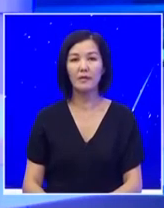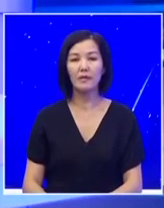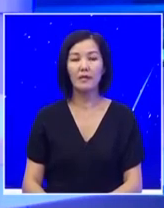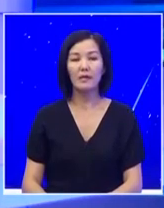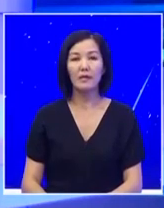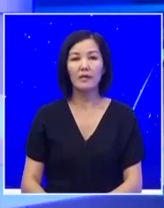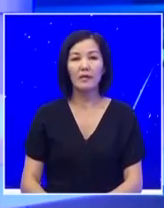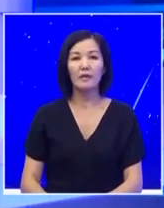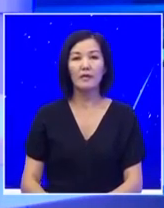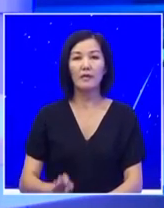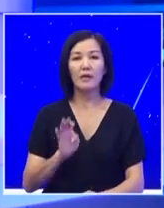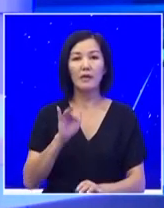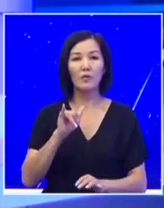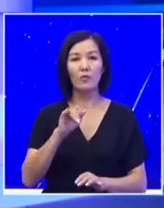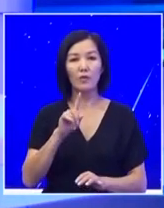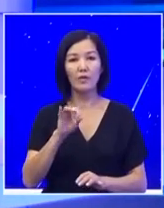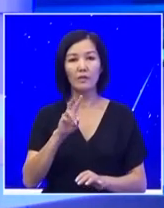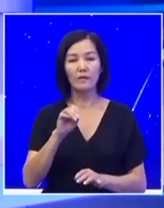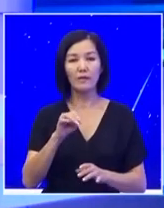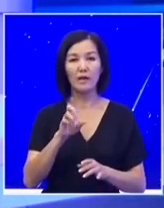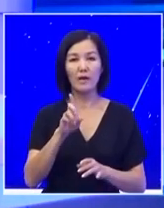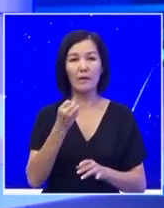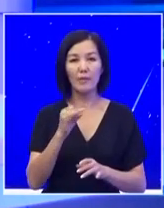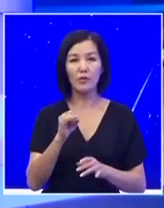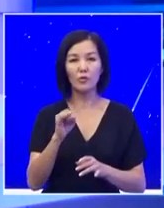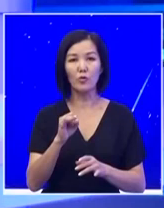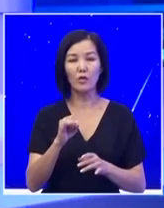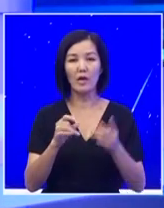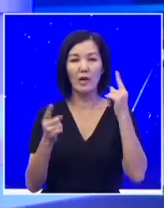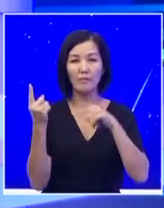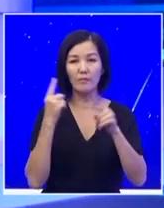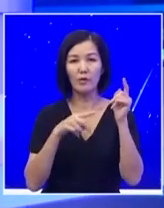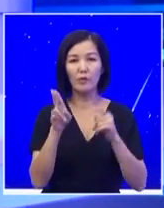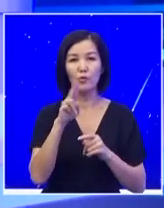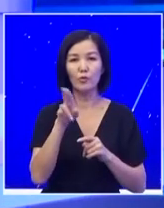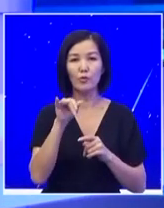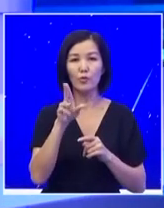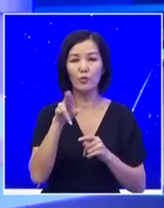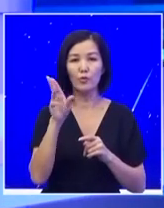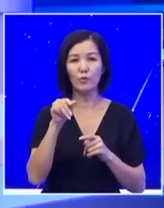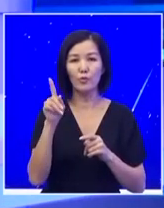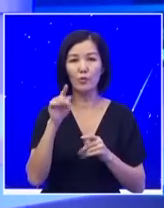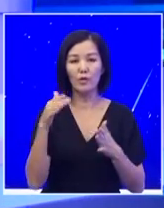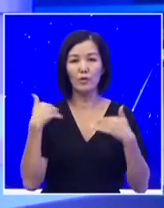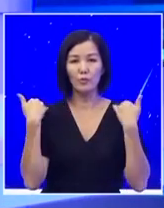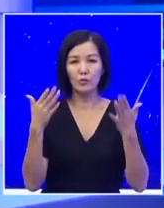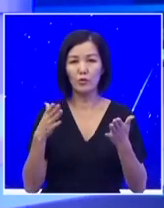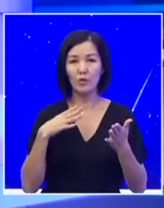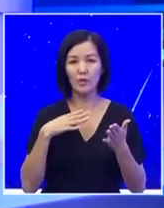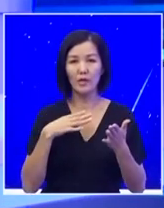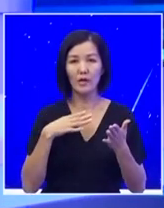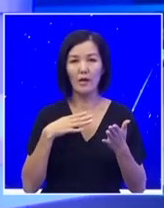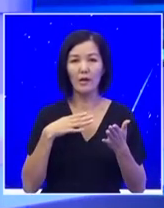Хабарымызды жалғастырамыз. Мұхтар Әуезовтің Абай жолы эпопеясы енді Дуду анимация нұсқасымен көрерменге жол тартты. Яғни